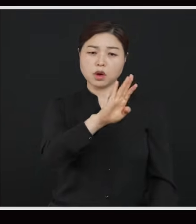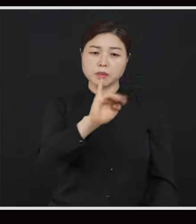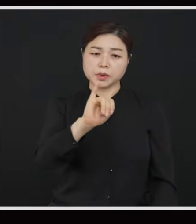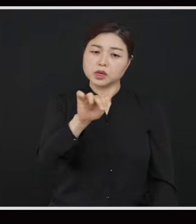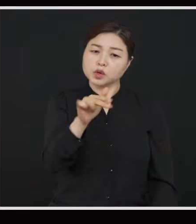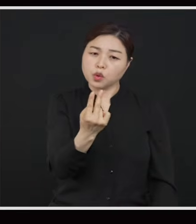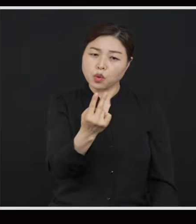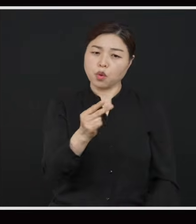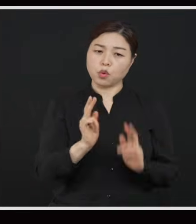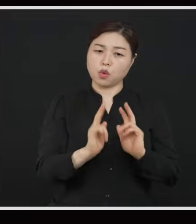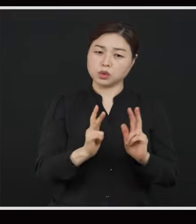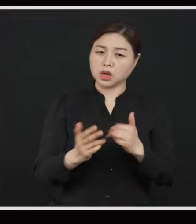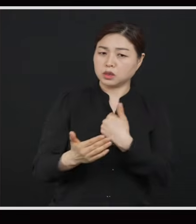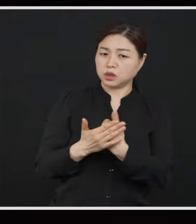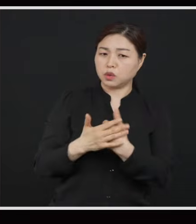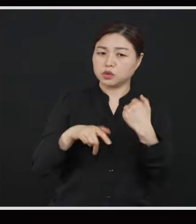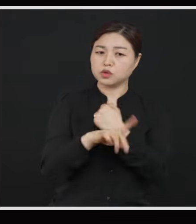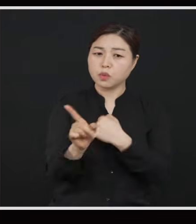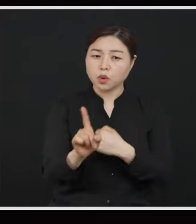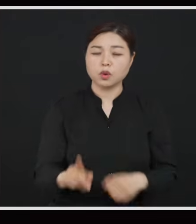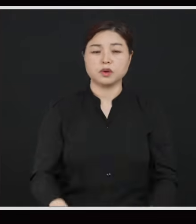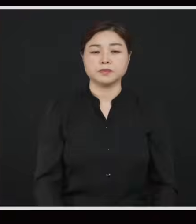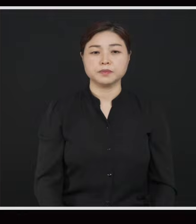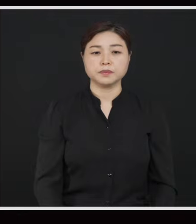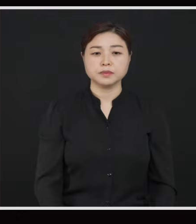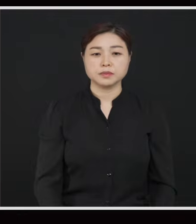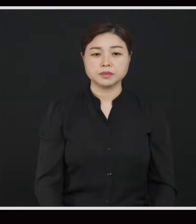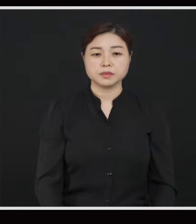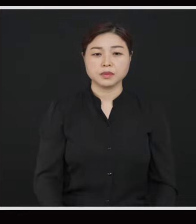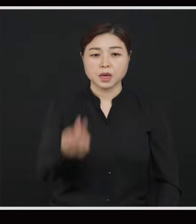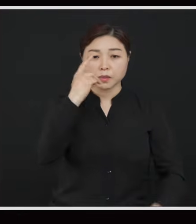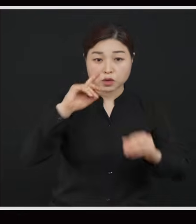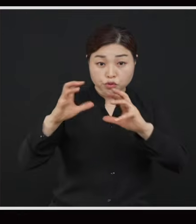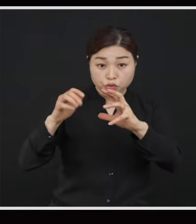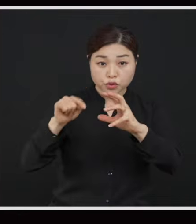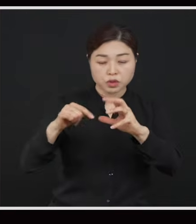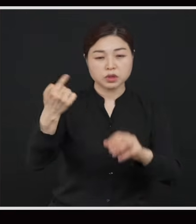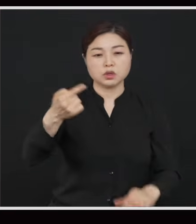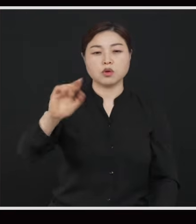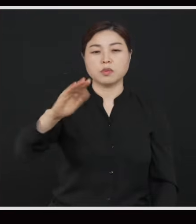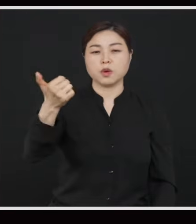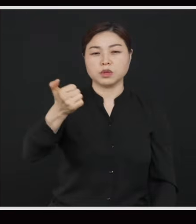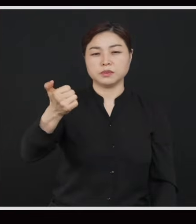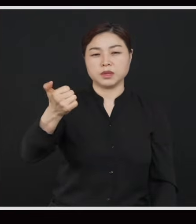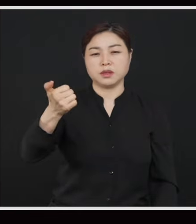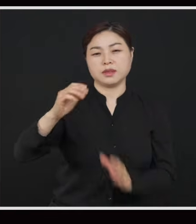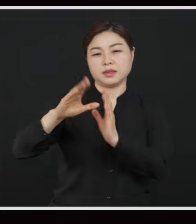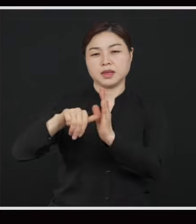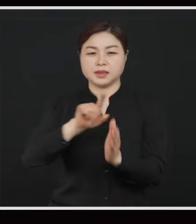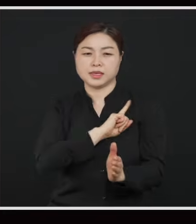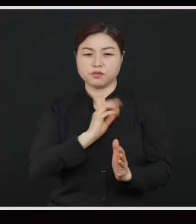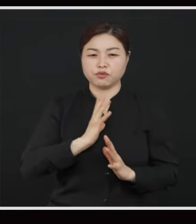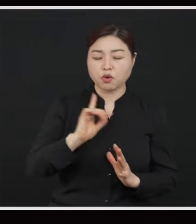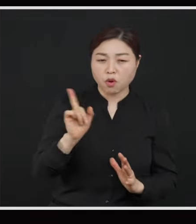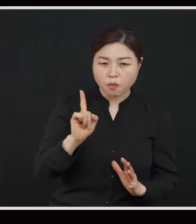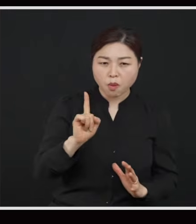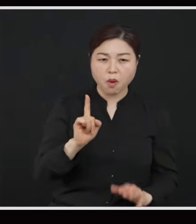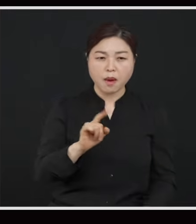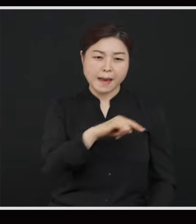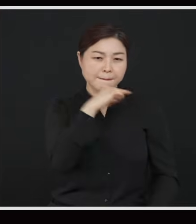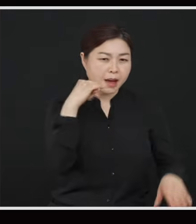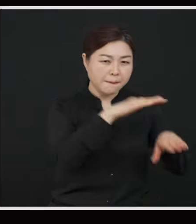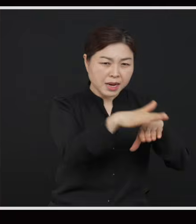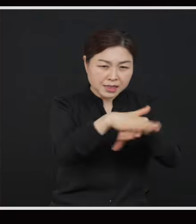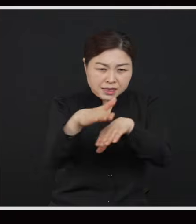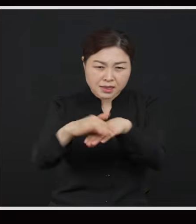공장을 지원을 했을까? 그 이유가 있습니다. 미국은 1950년대 제일 무서웠던 게 공산주의가 전